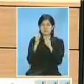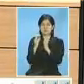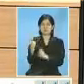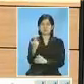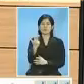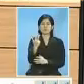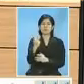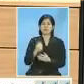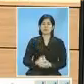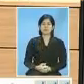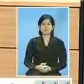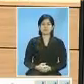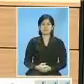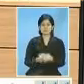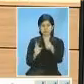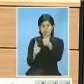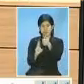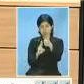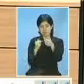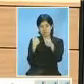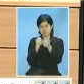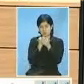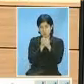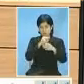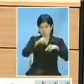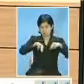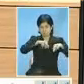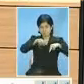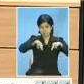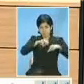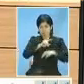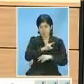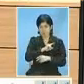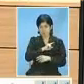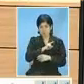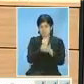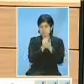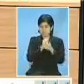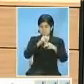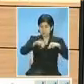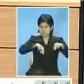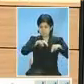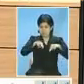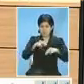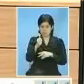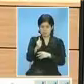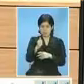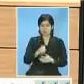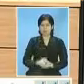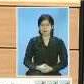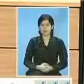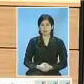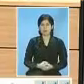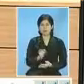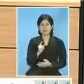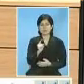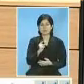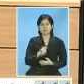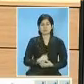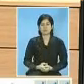องนั้นเนี่ยก็จะเป็นหูเป็นตาช่วยทวงดุลกันตรงนั้นด้วยเพราะความจริงวัน